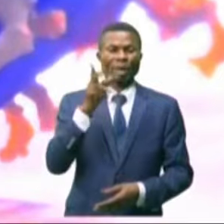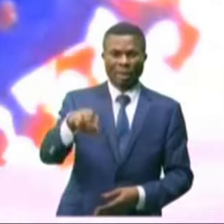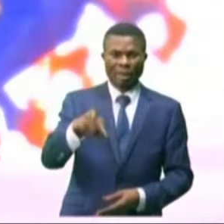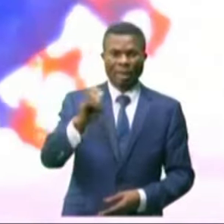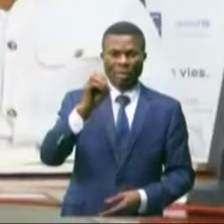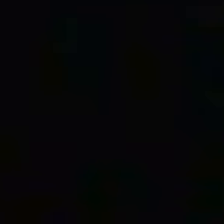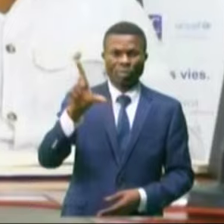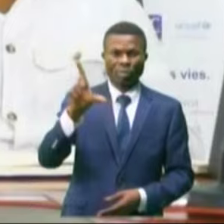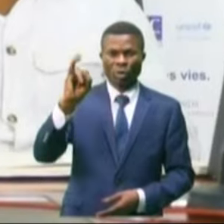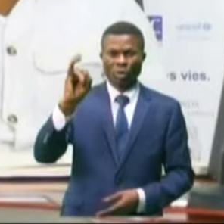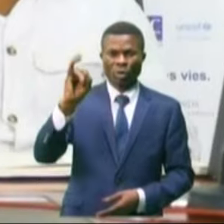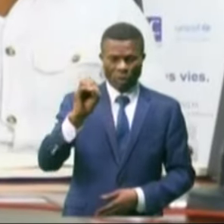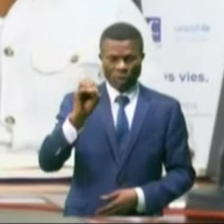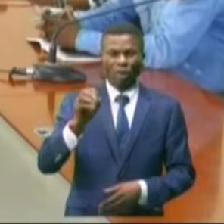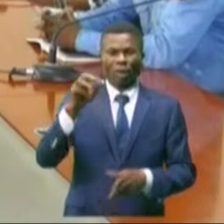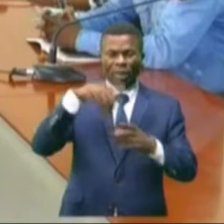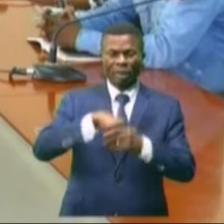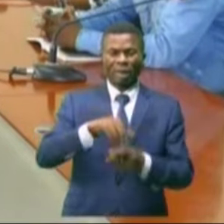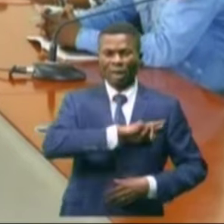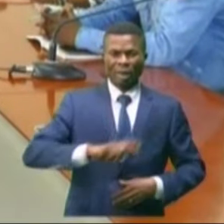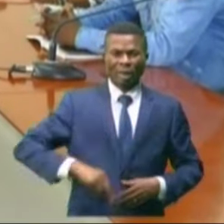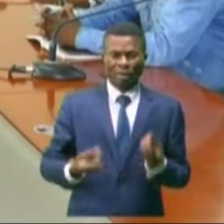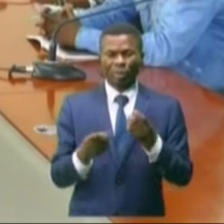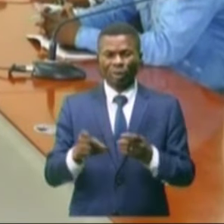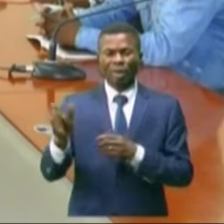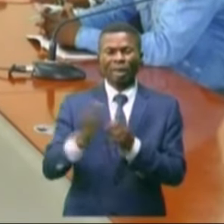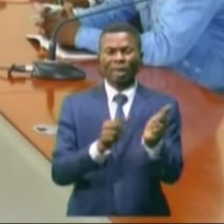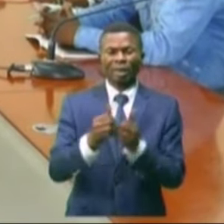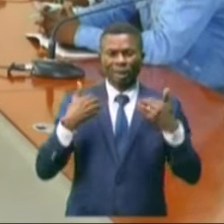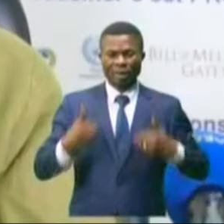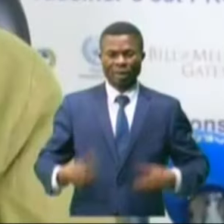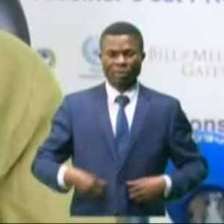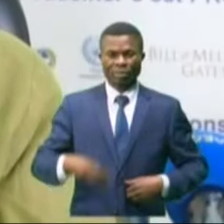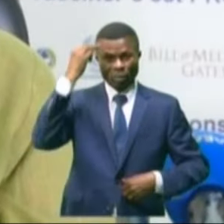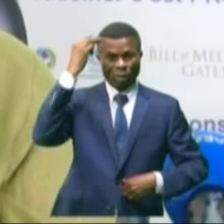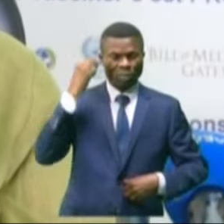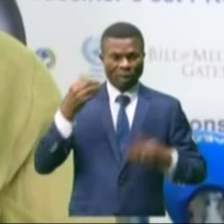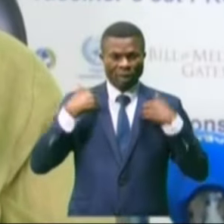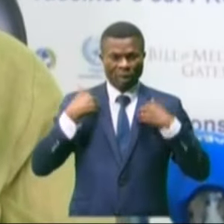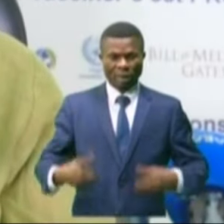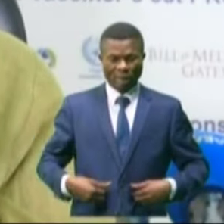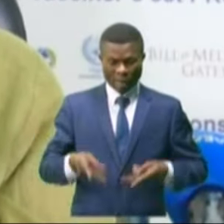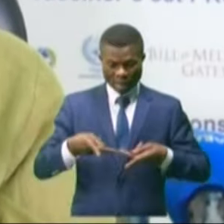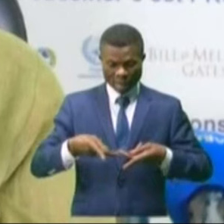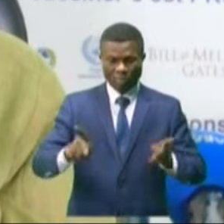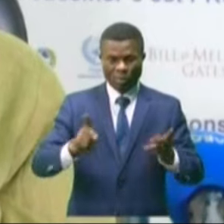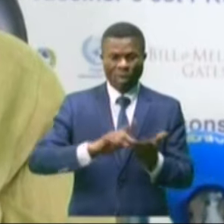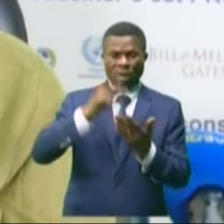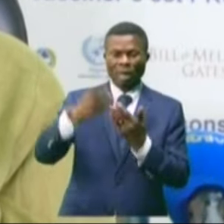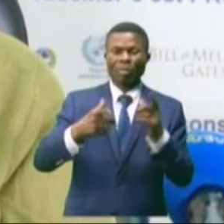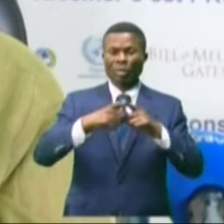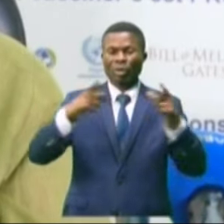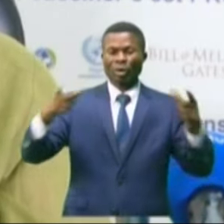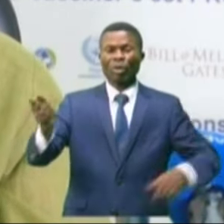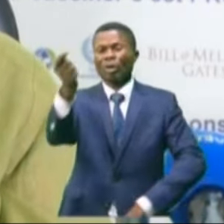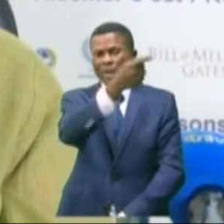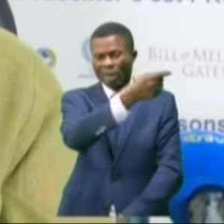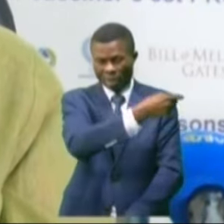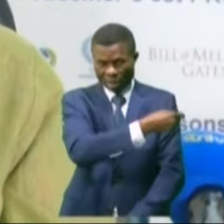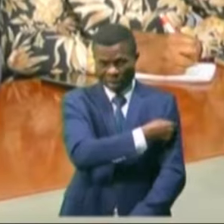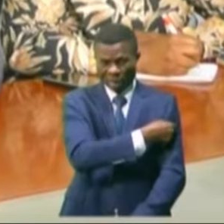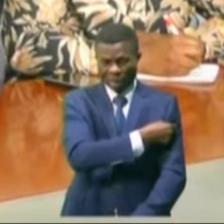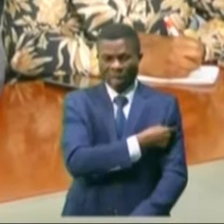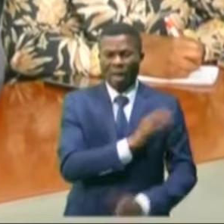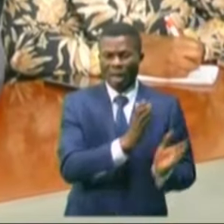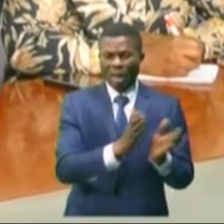Congo, qui constitue un réel problème de santé publique, le ministère de la Santé, par les biais du programme élargi de vaccination, a